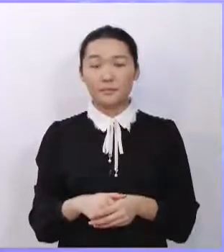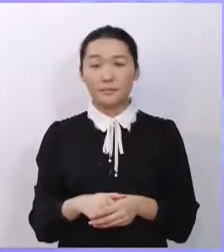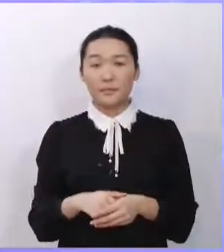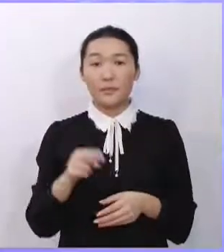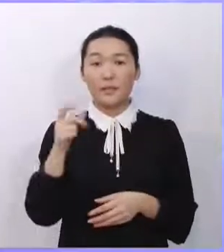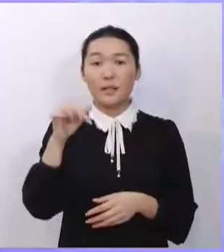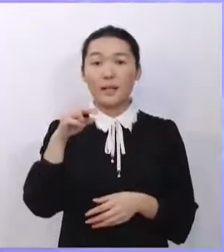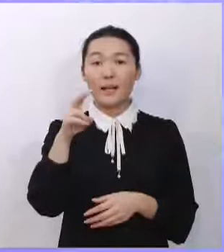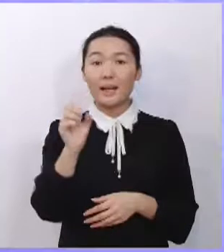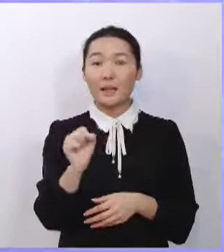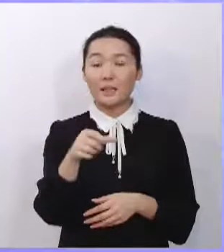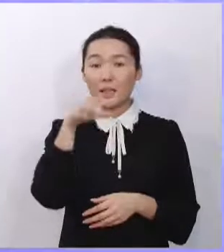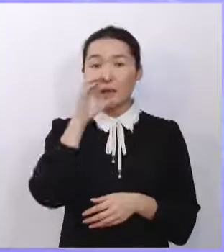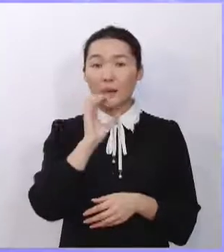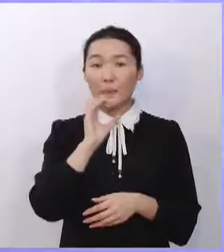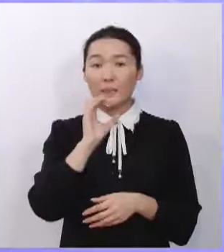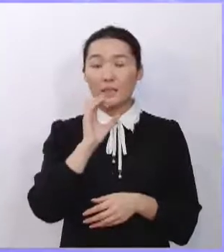Каякта кымыз ичүү жайлары бар?